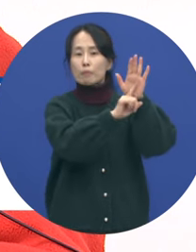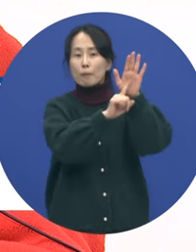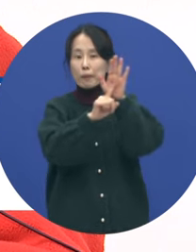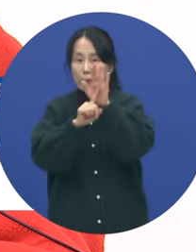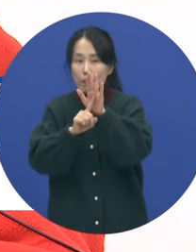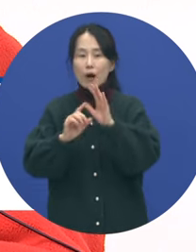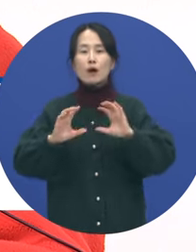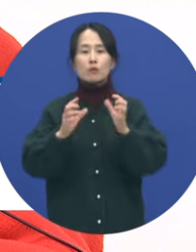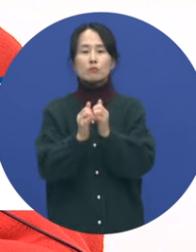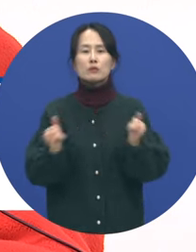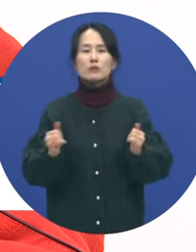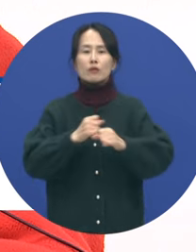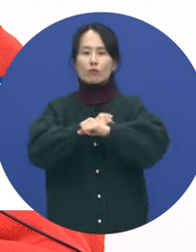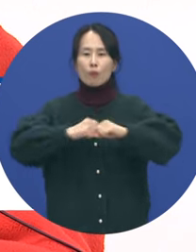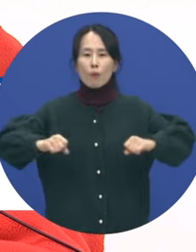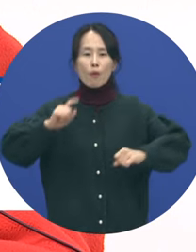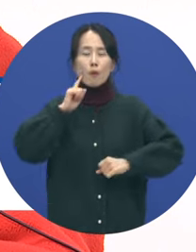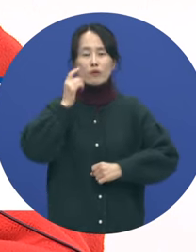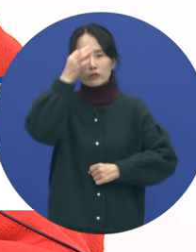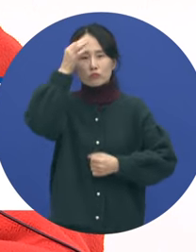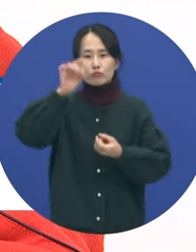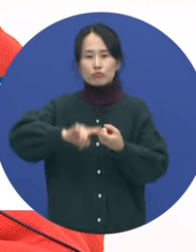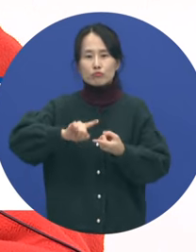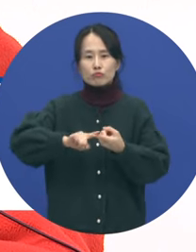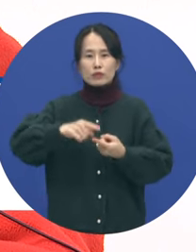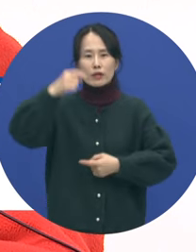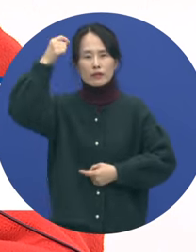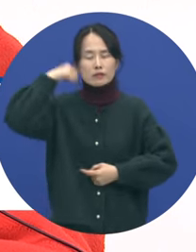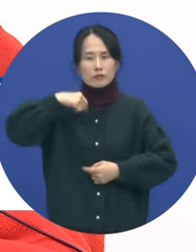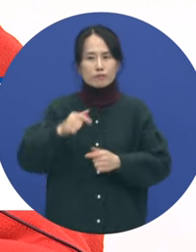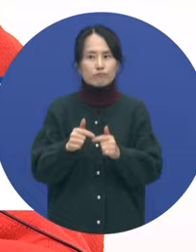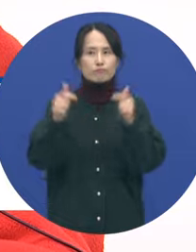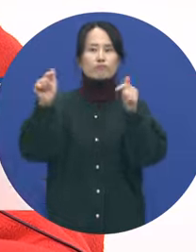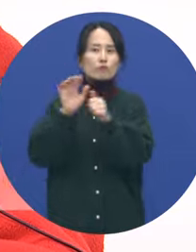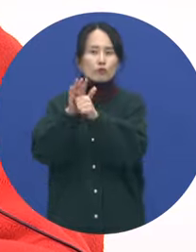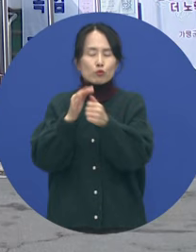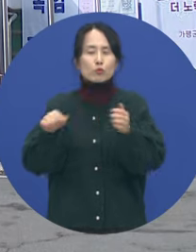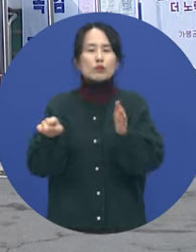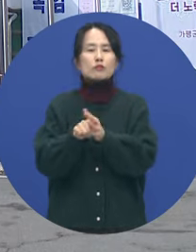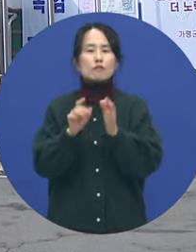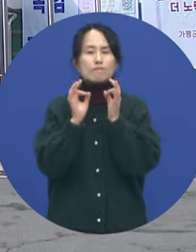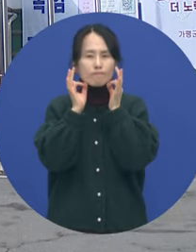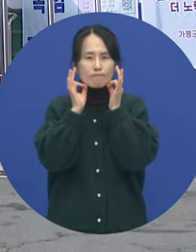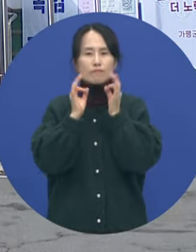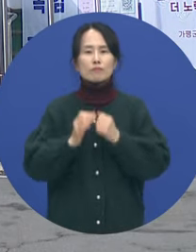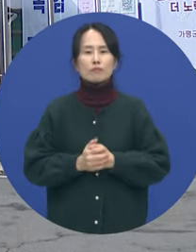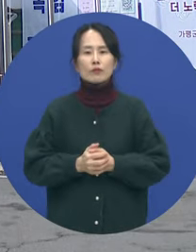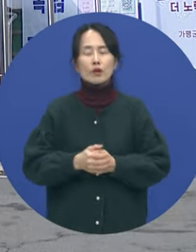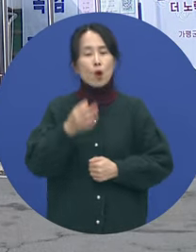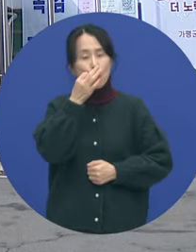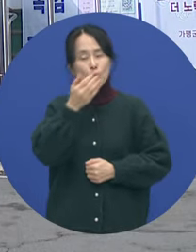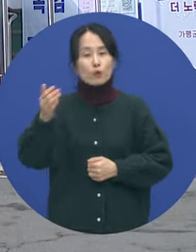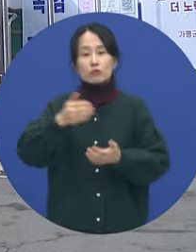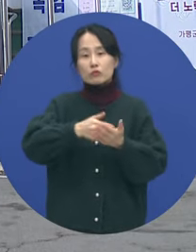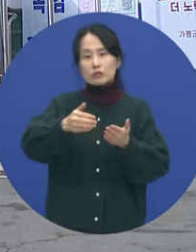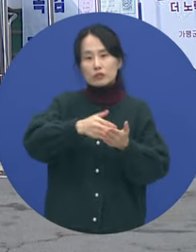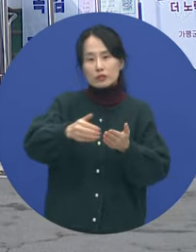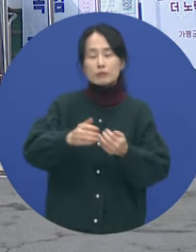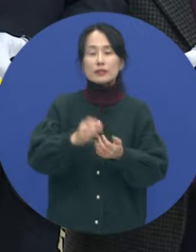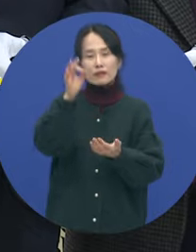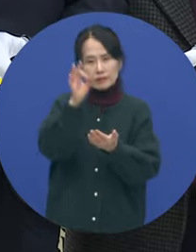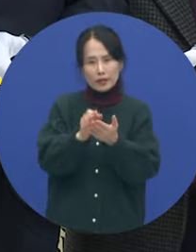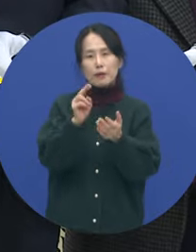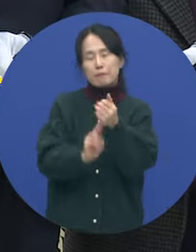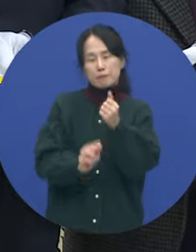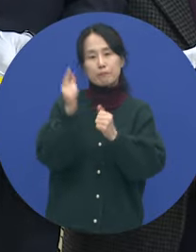국민들에게도 널리 예술에 대한 감각을 높이도록 노력해야겠다. 전시 중인 그림은 저렴한 가격에 판매할